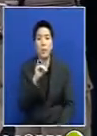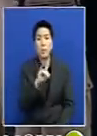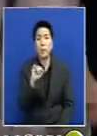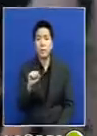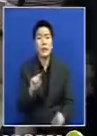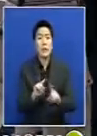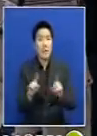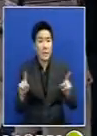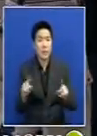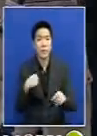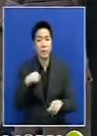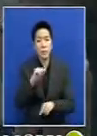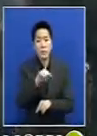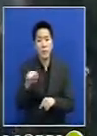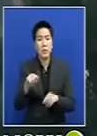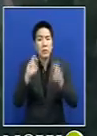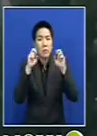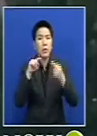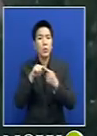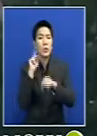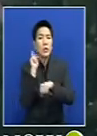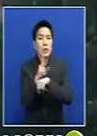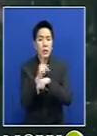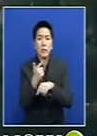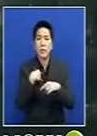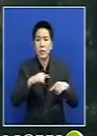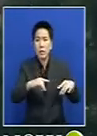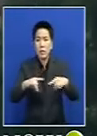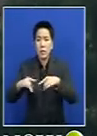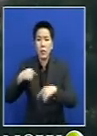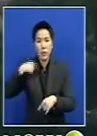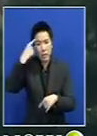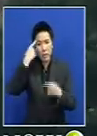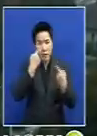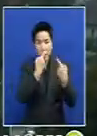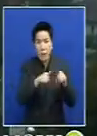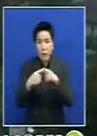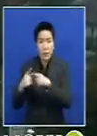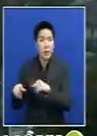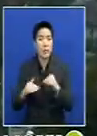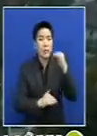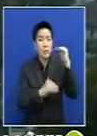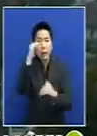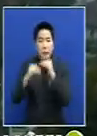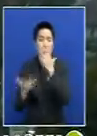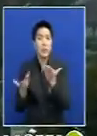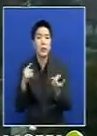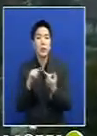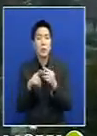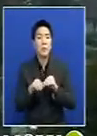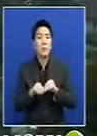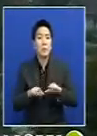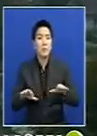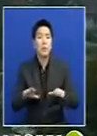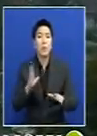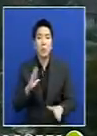แต่ด้วยปัจจัยเกื้อหนุนของโลกาภิวัตน์และความขัดแย้งแตกต่างเหลื่อมล้ำที่แทรกซึมไปทั่วย่อมมิอาจ